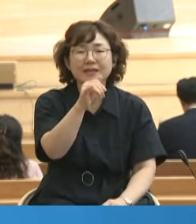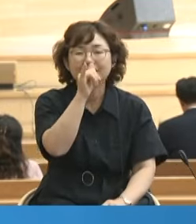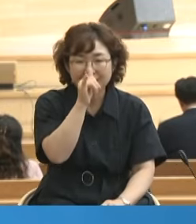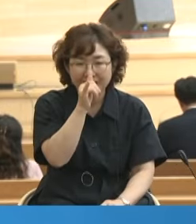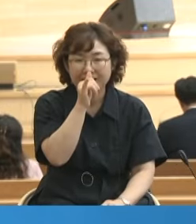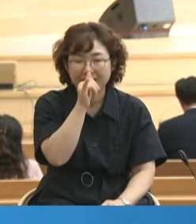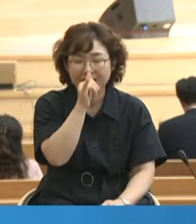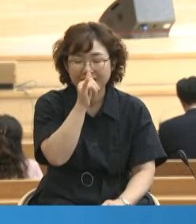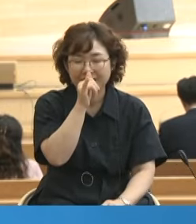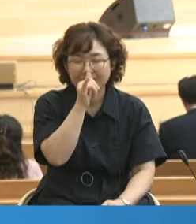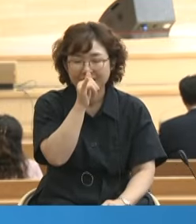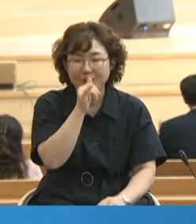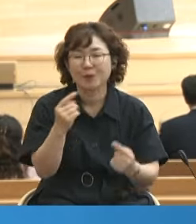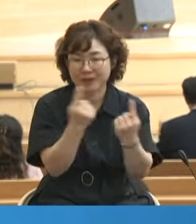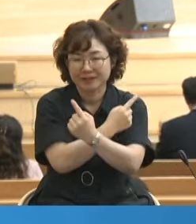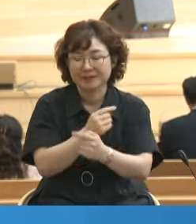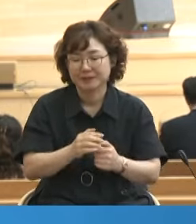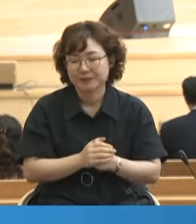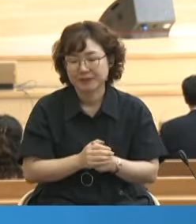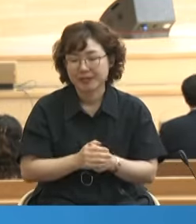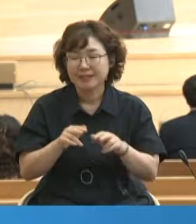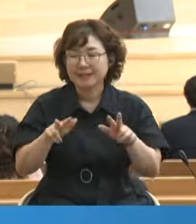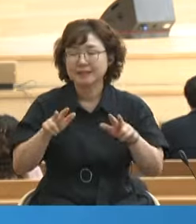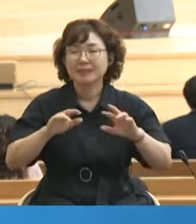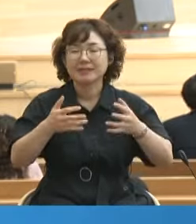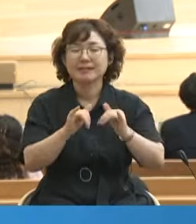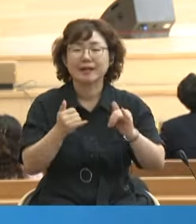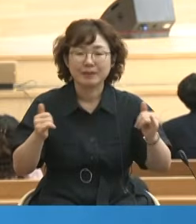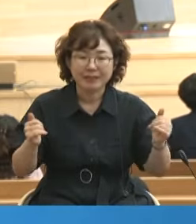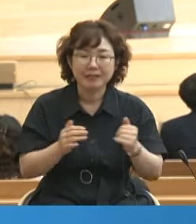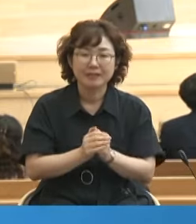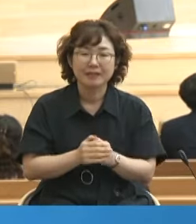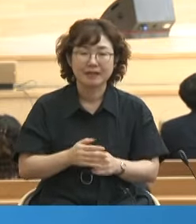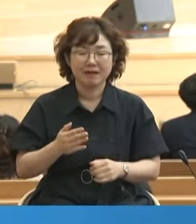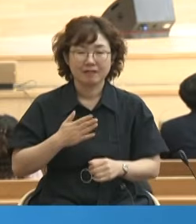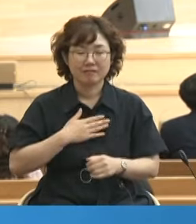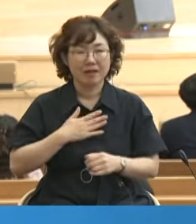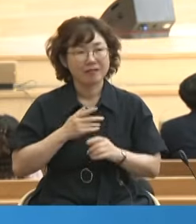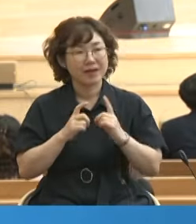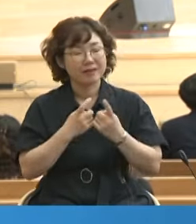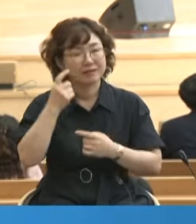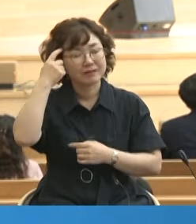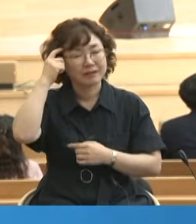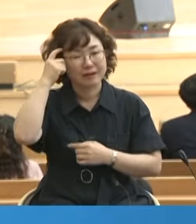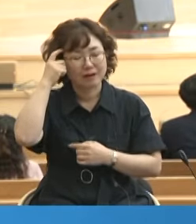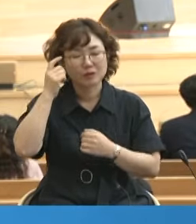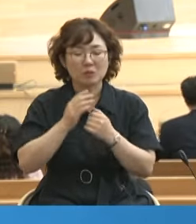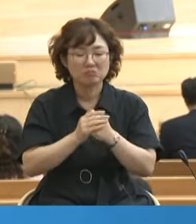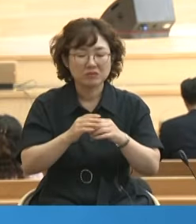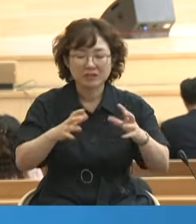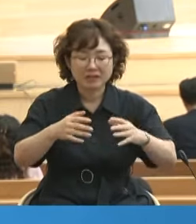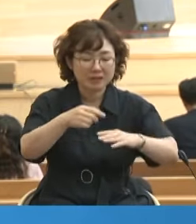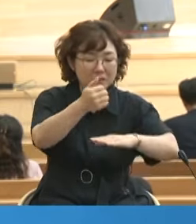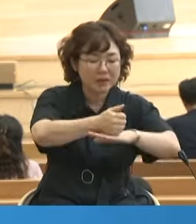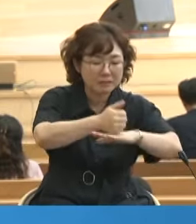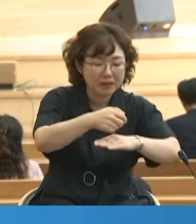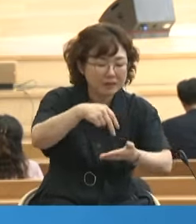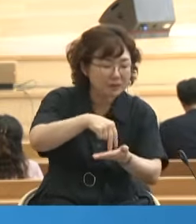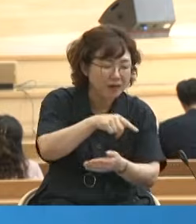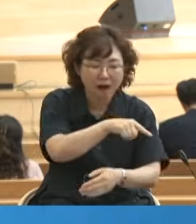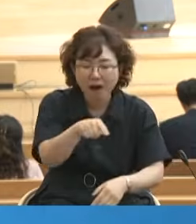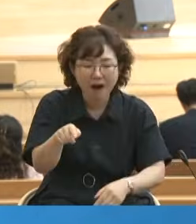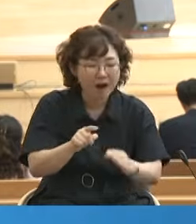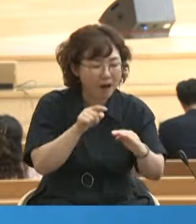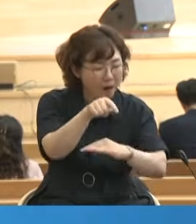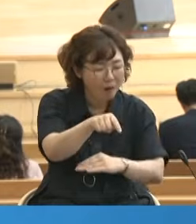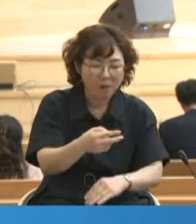말해요. 여러분, 오늘날 세상 사람들은 자기 나름의 생각으로 세상 끝에 서가지고는 no